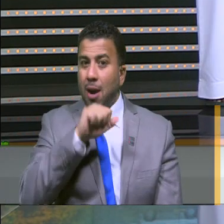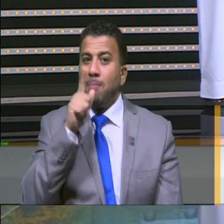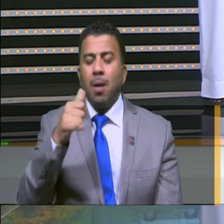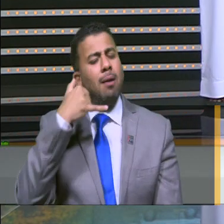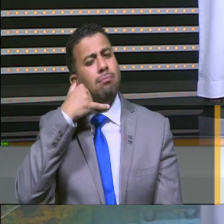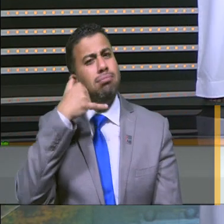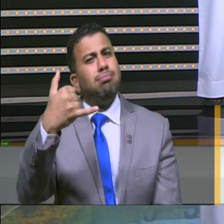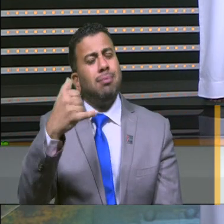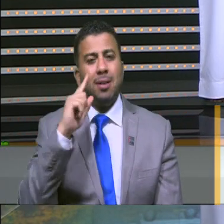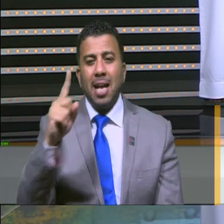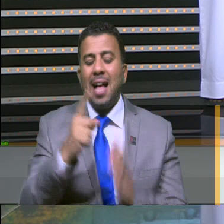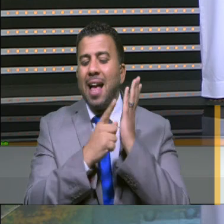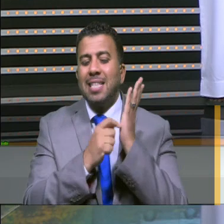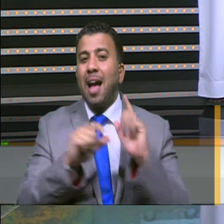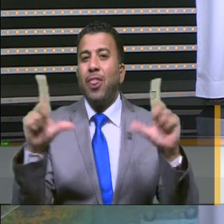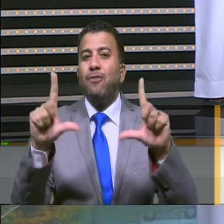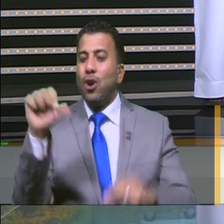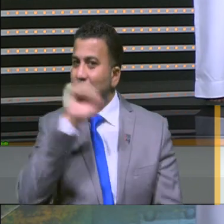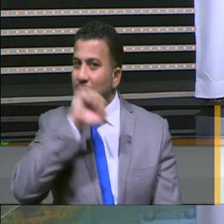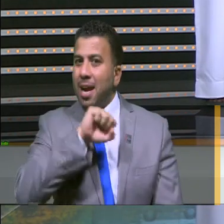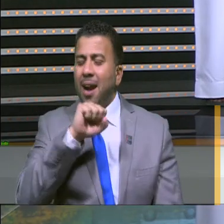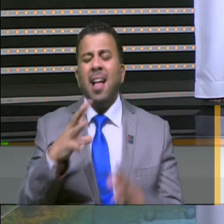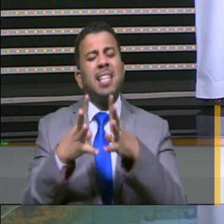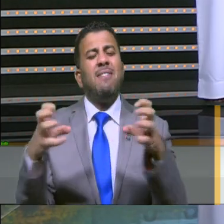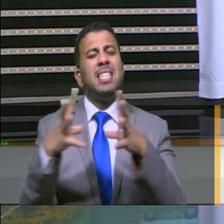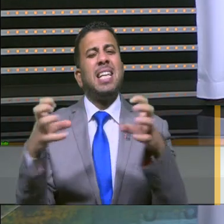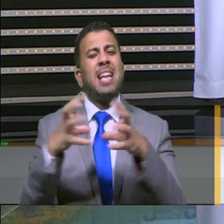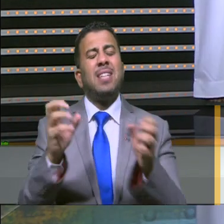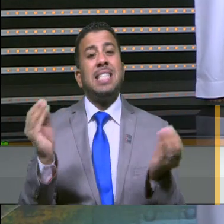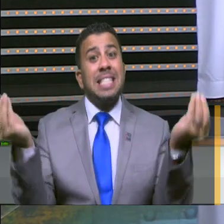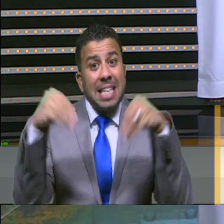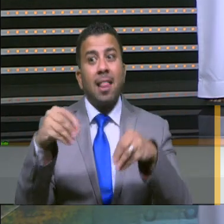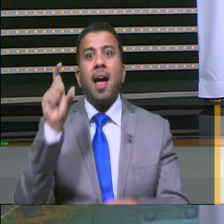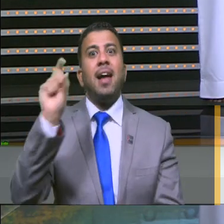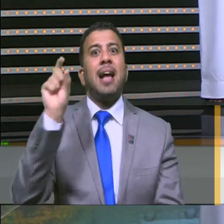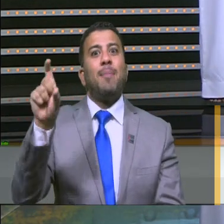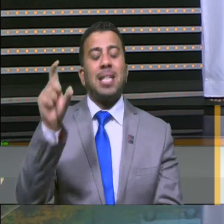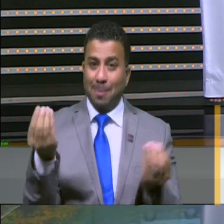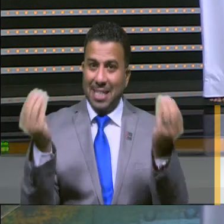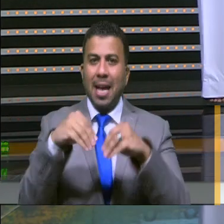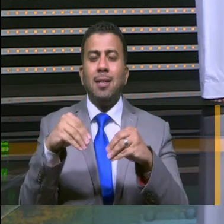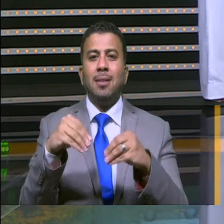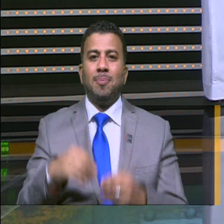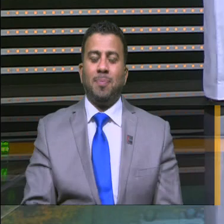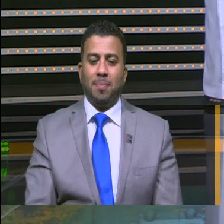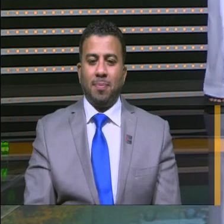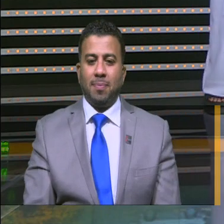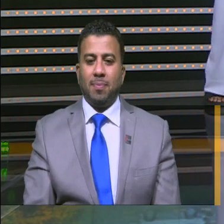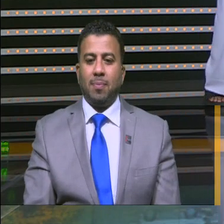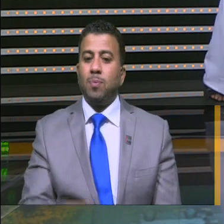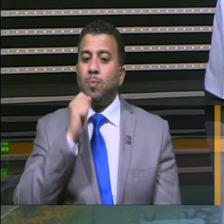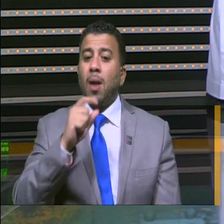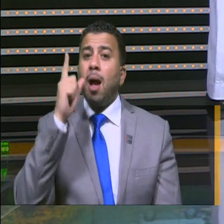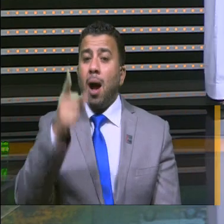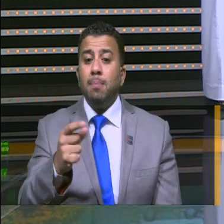الخط المباشر بإذاعة وتلفزيون الشارقة عن تفاصيل هذه الزيادة والتي تضمنت التالي: